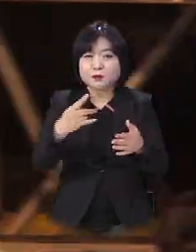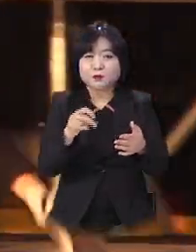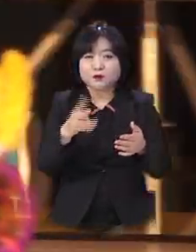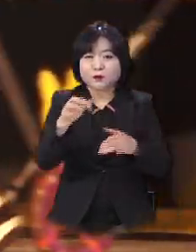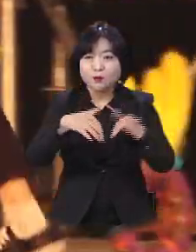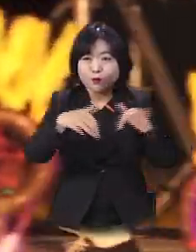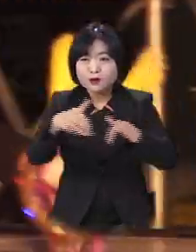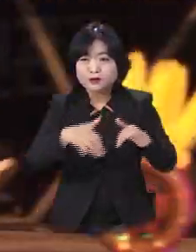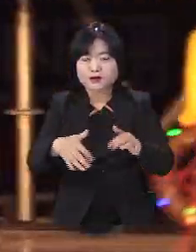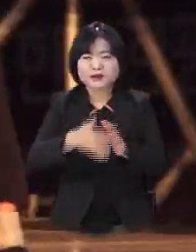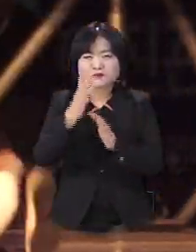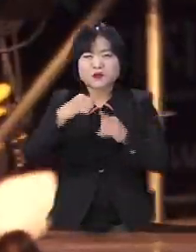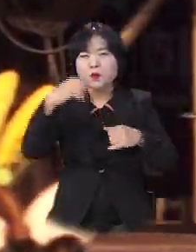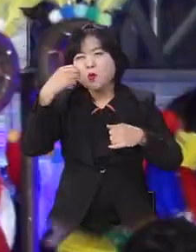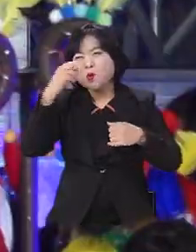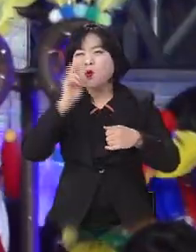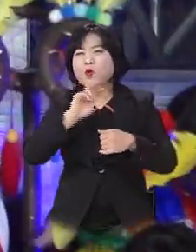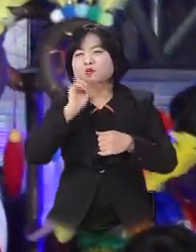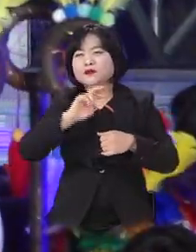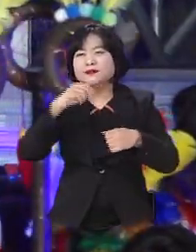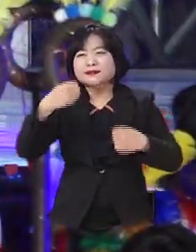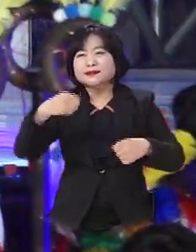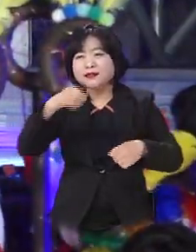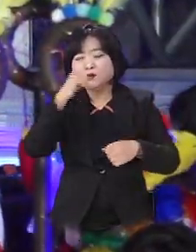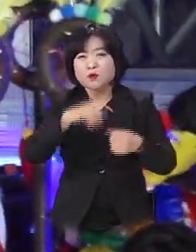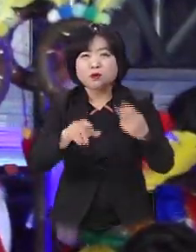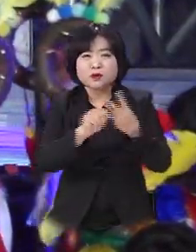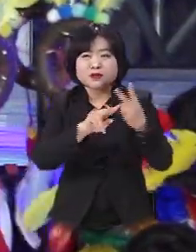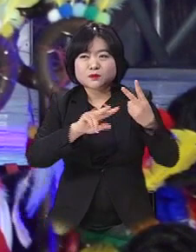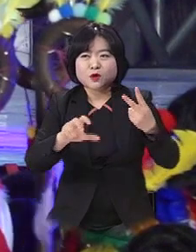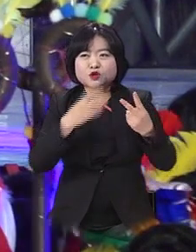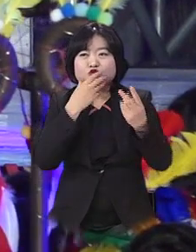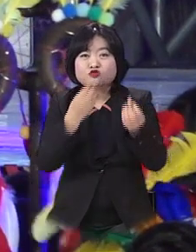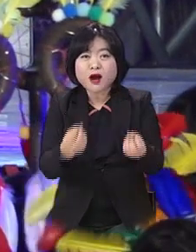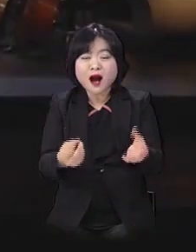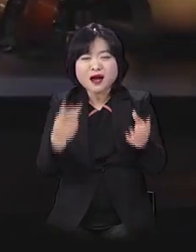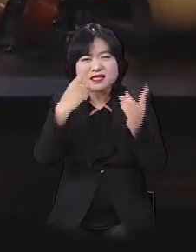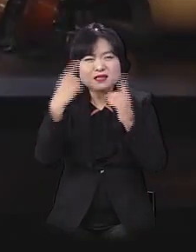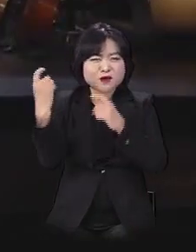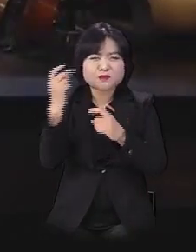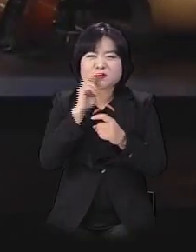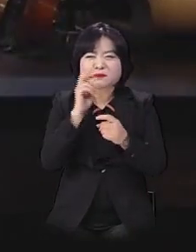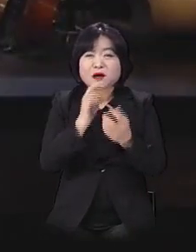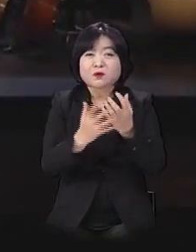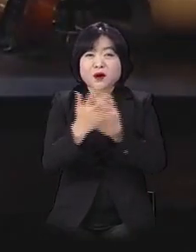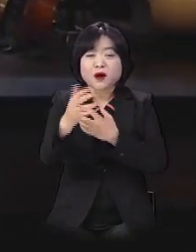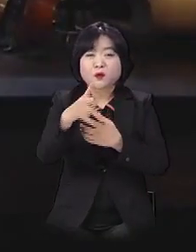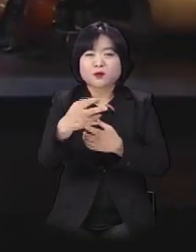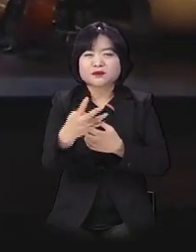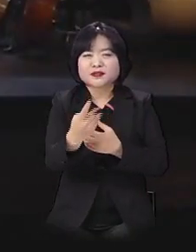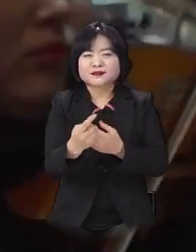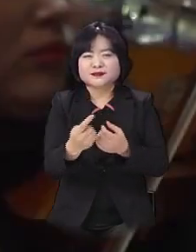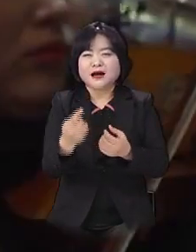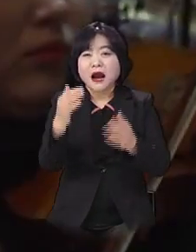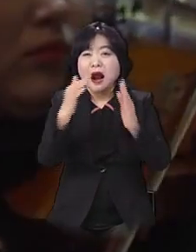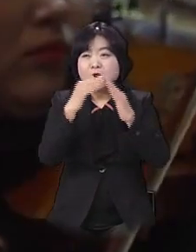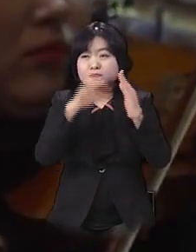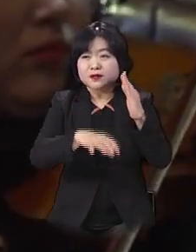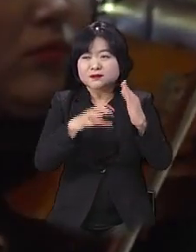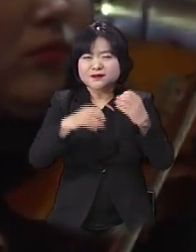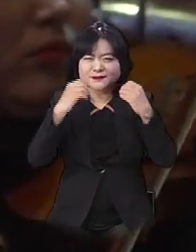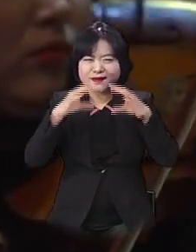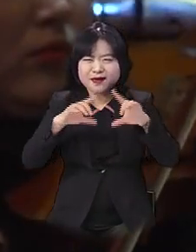동성로에서 시민 콘서트가 이어지고, 25일에는 시민의 날 축하 기념 음악회가 대구 콘서트 하우스에서, 새해